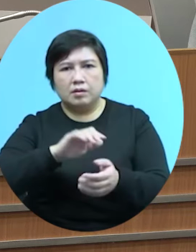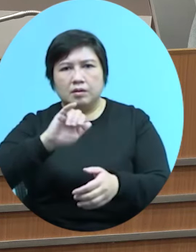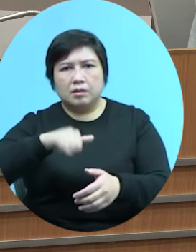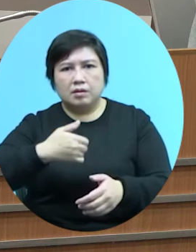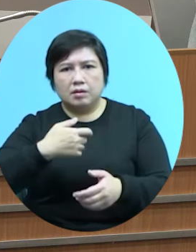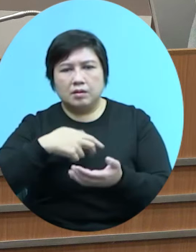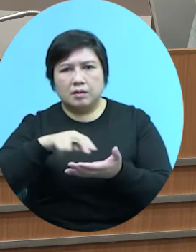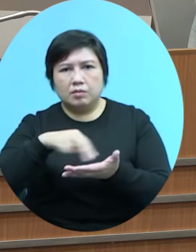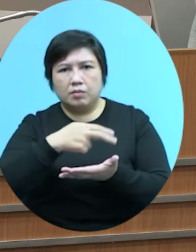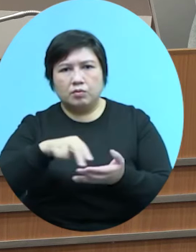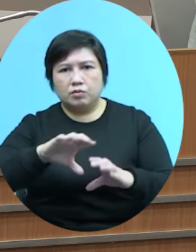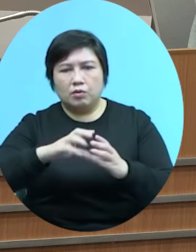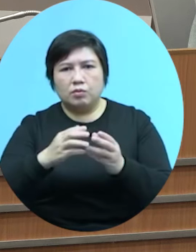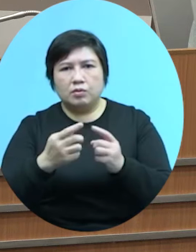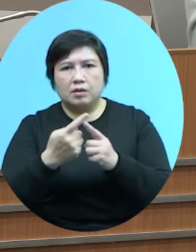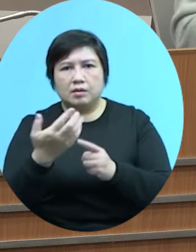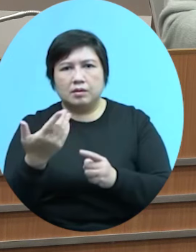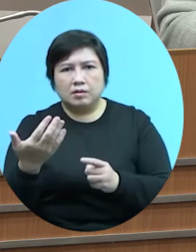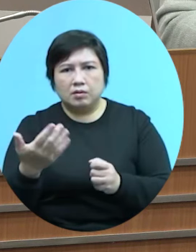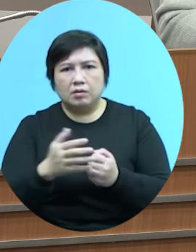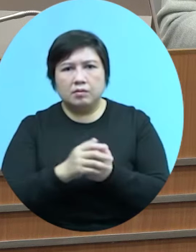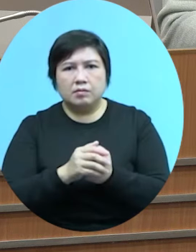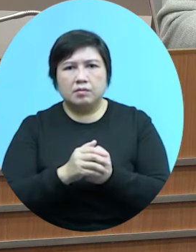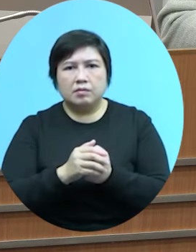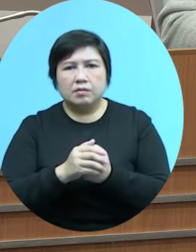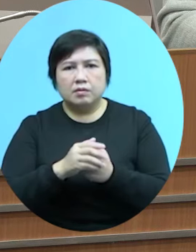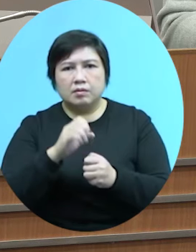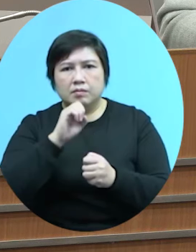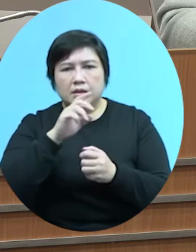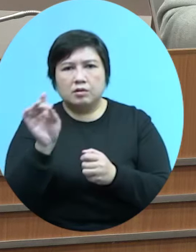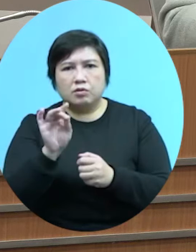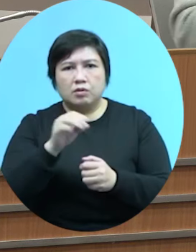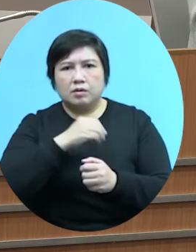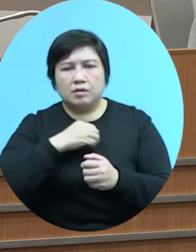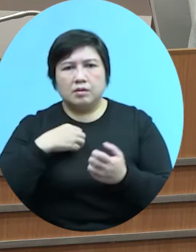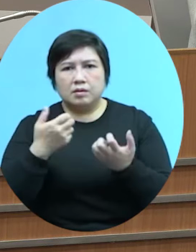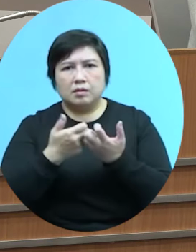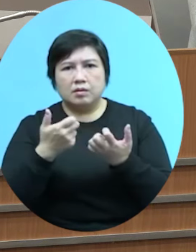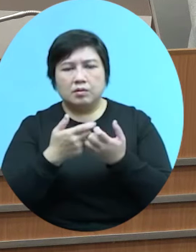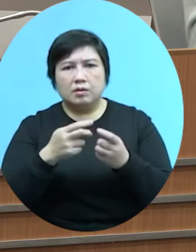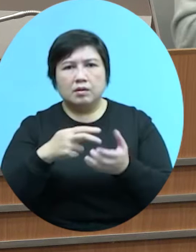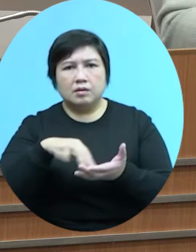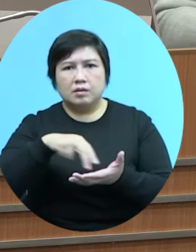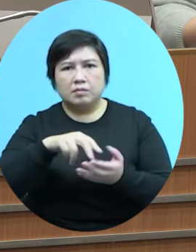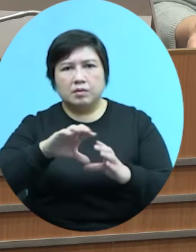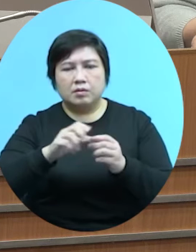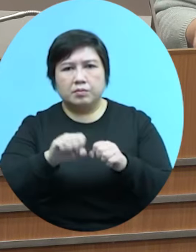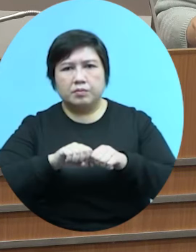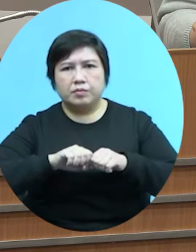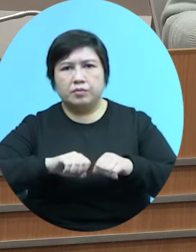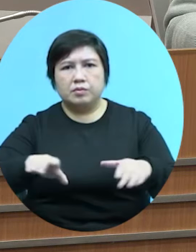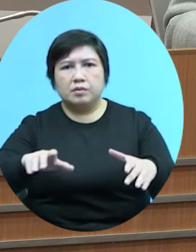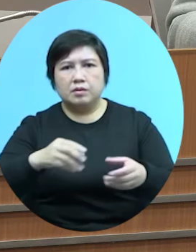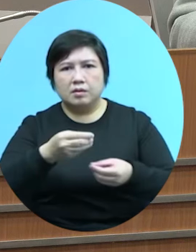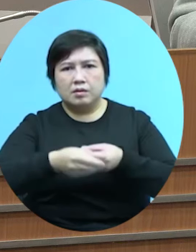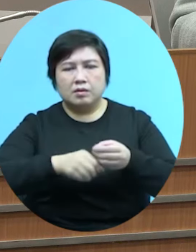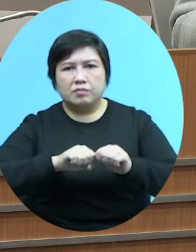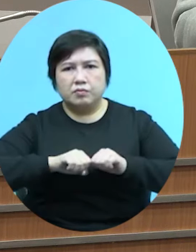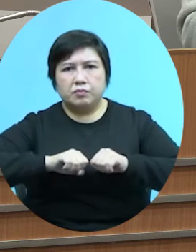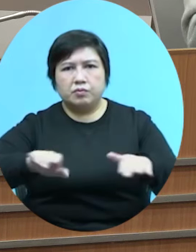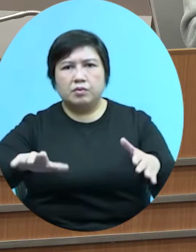跳舞群組的還有想問一下艾莊醫生你估計這個群組還要傳播或是腹射式